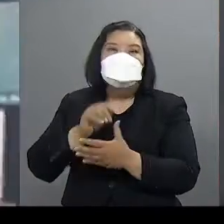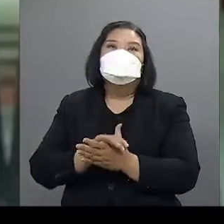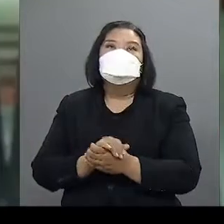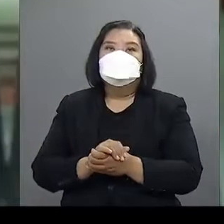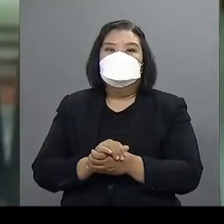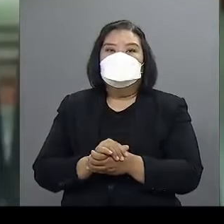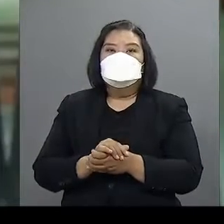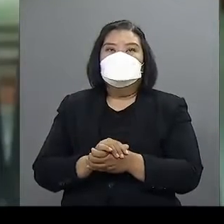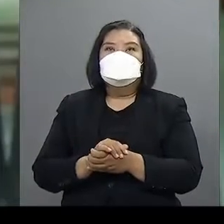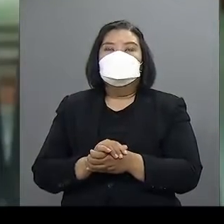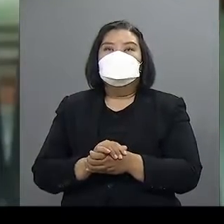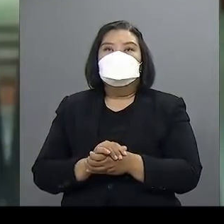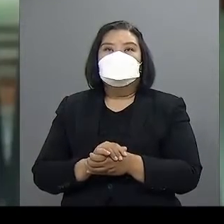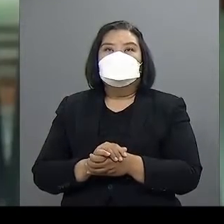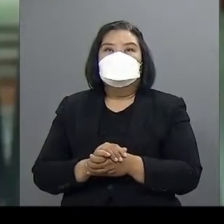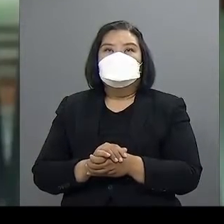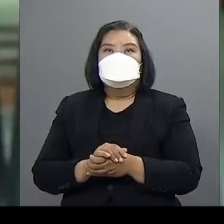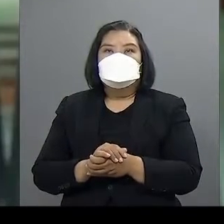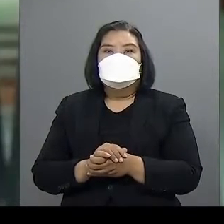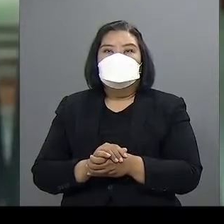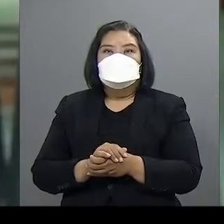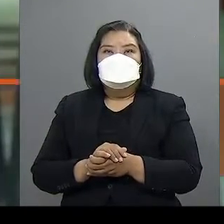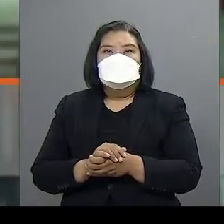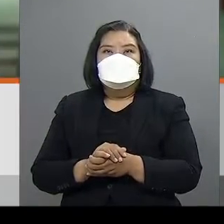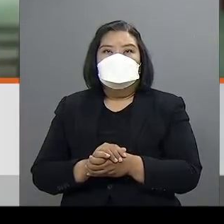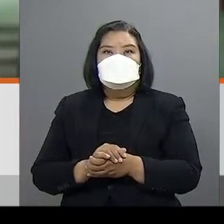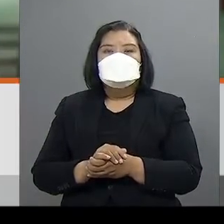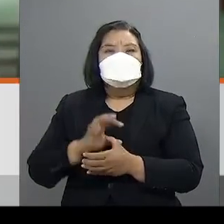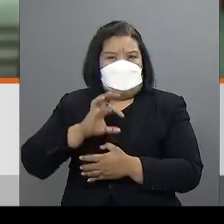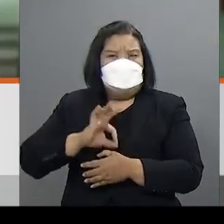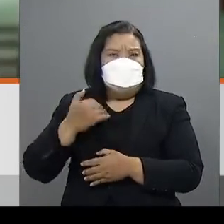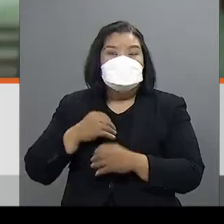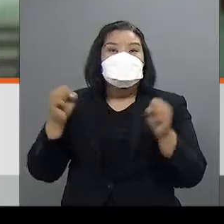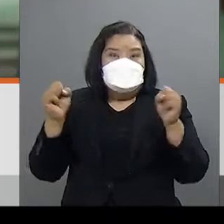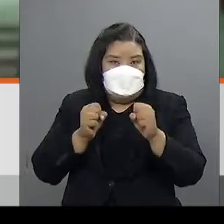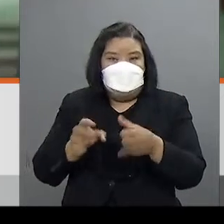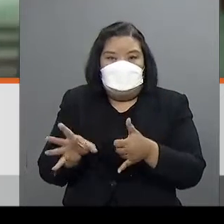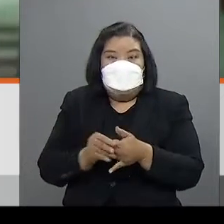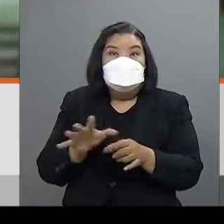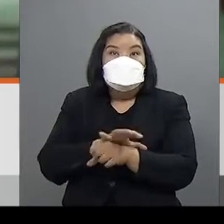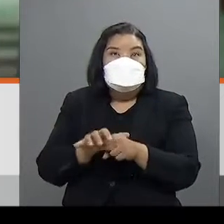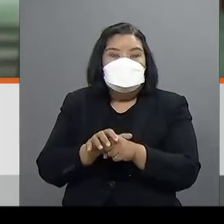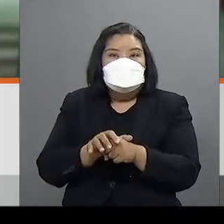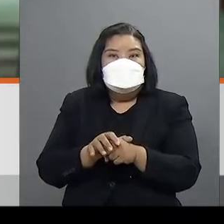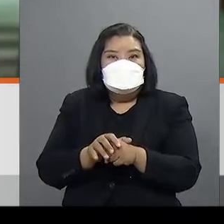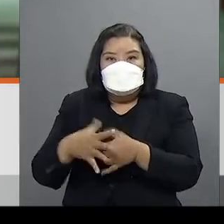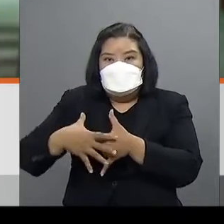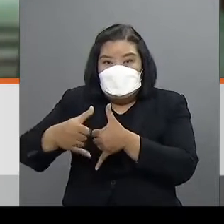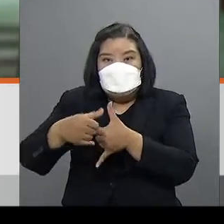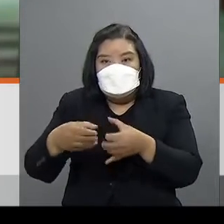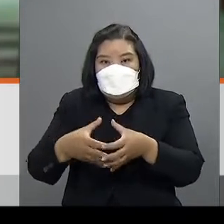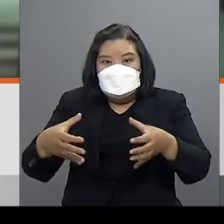สี่ยงไม่โอเคเลยเราก็กลัวใช่ไหมถ้าติดเชื้อขึ้นมาคือเป็นคลัสเตอร์ใหญ่ๆเลยนะในโรงเรียนใช่